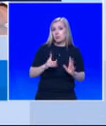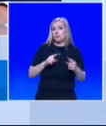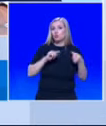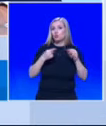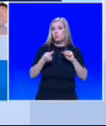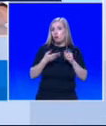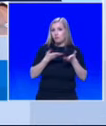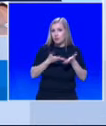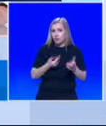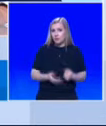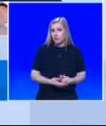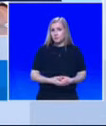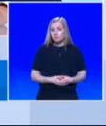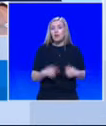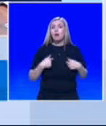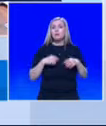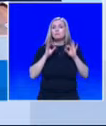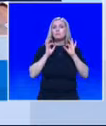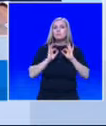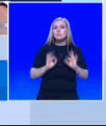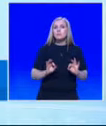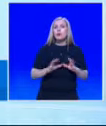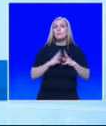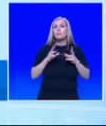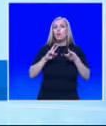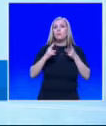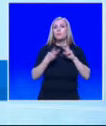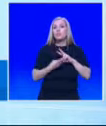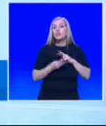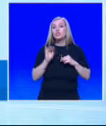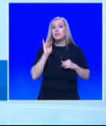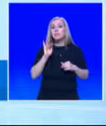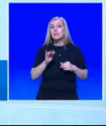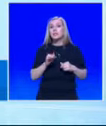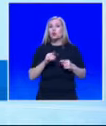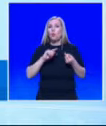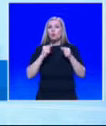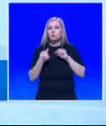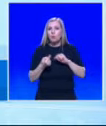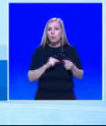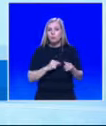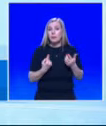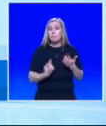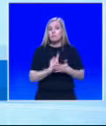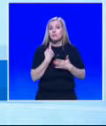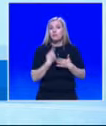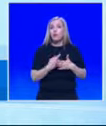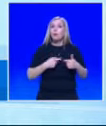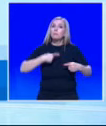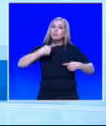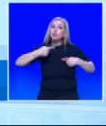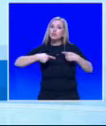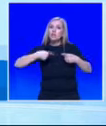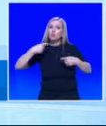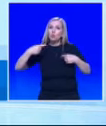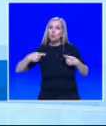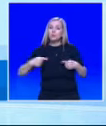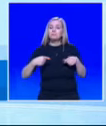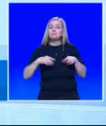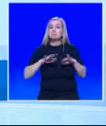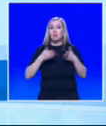ли? Аз съм сигурен, че много от промените ще бъдат оспорени. Първо, процедурно, за това дали